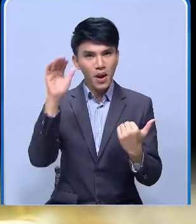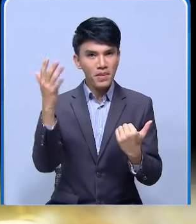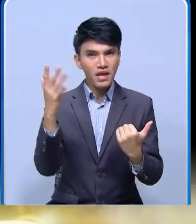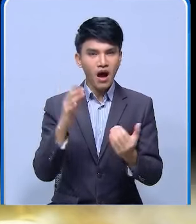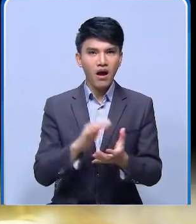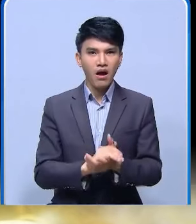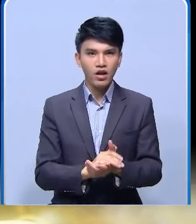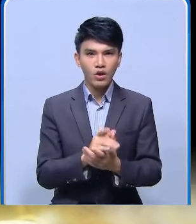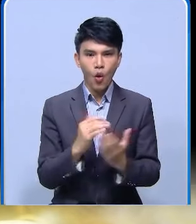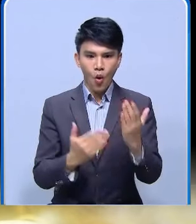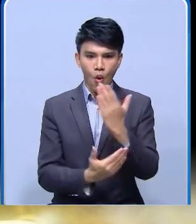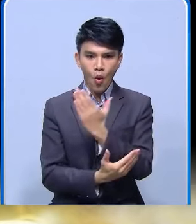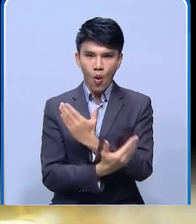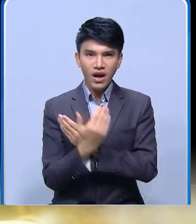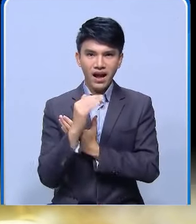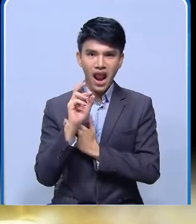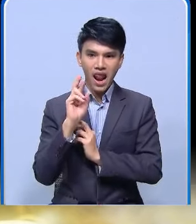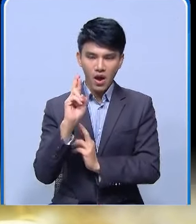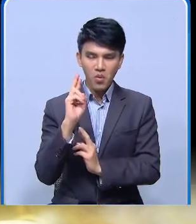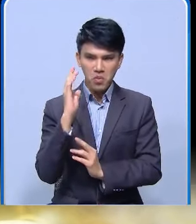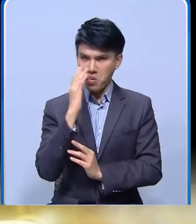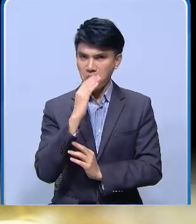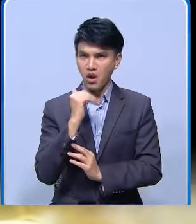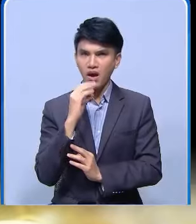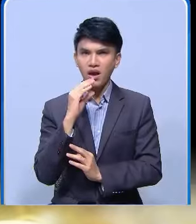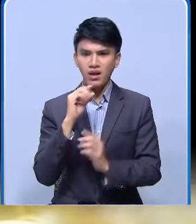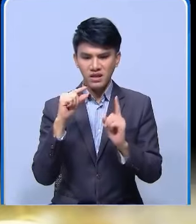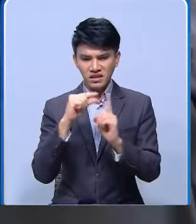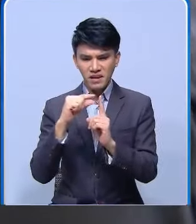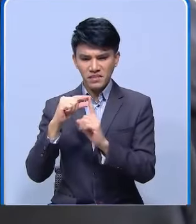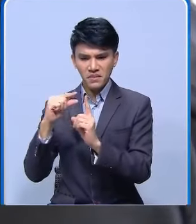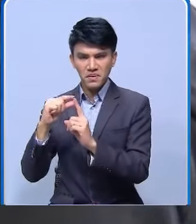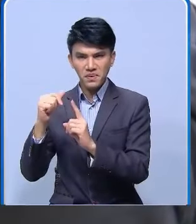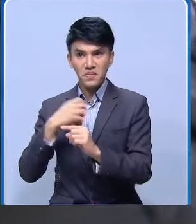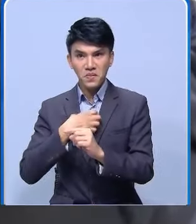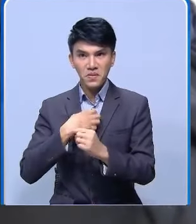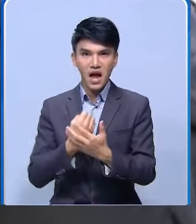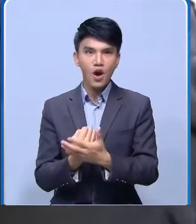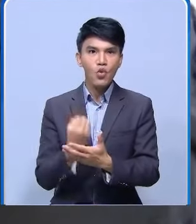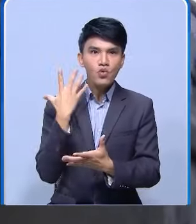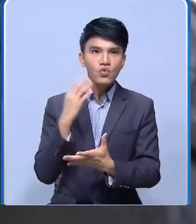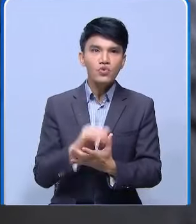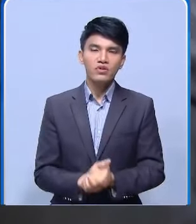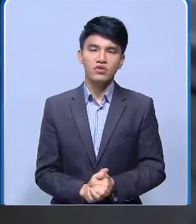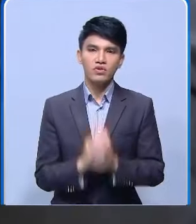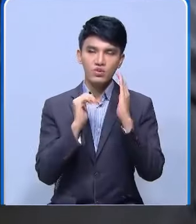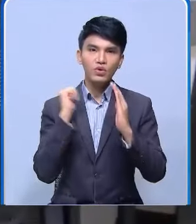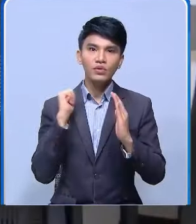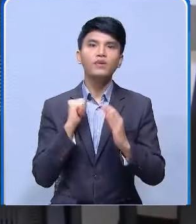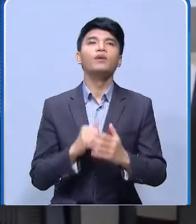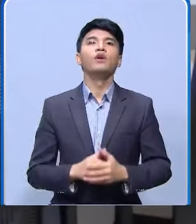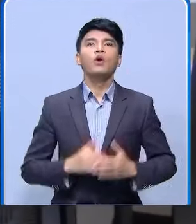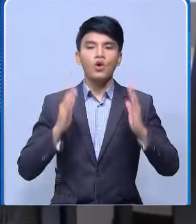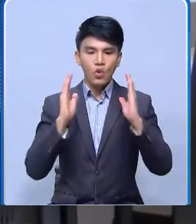นะห้ามพลาดโอกาสแบบเยค่ะเป็นคำพู้สวยหรูนะครับลำมันกระตุ้นความอยากมีอยากได้เห็นคนอื่นประสบความสำเร็จแล้วยิ่งมี